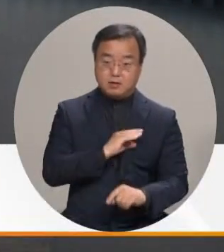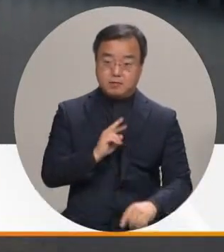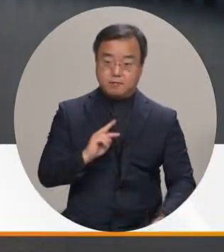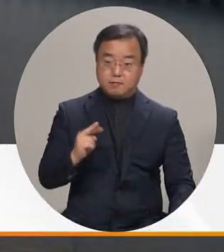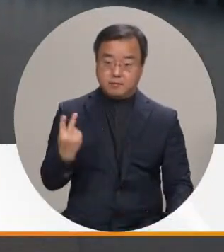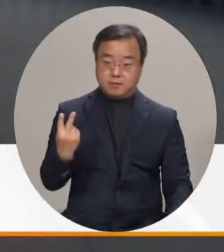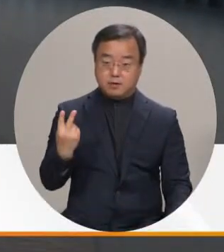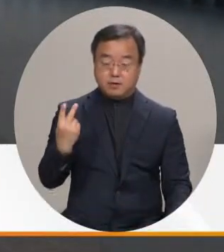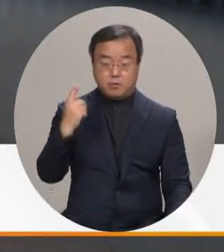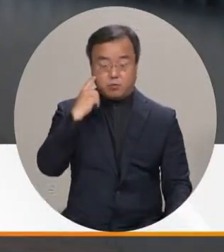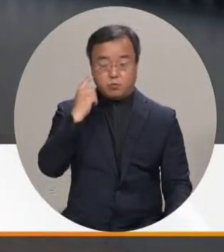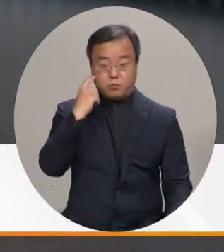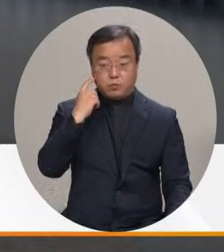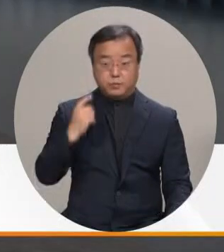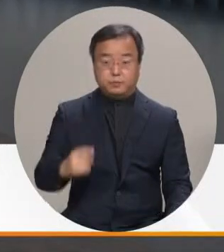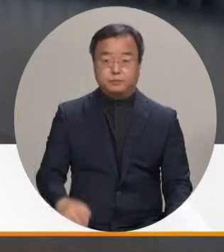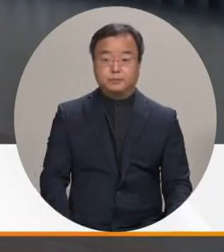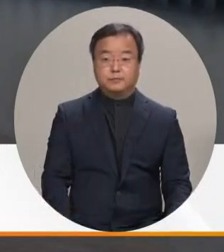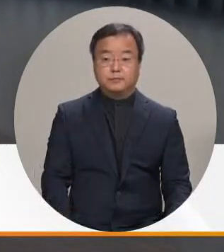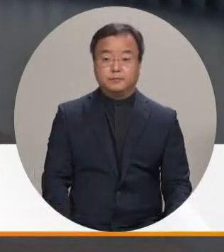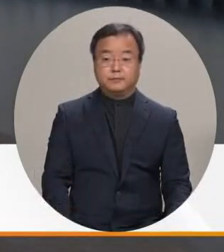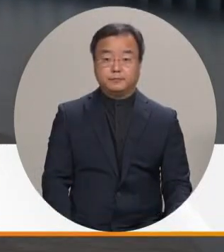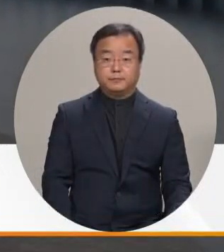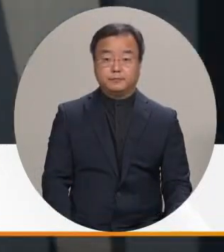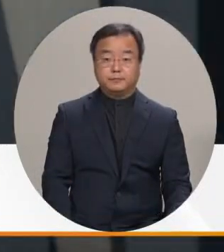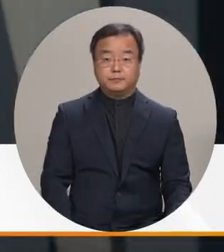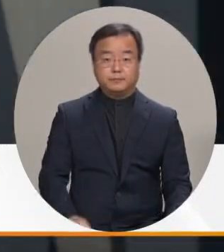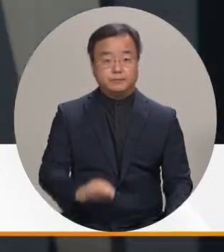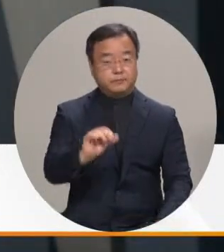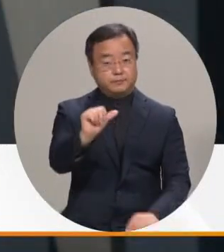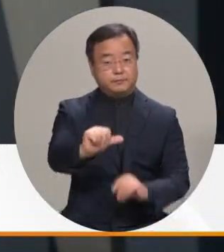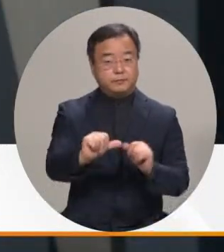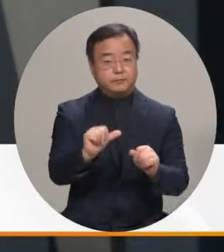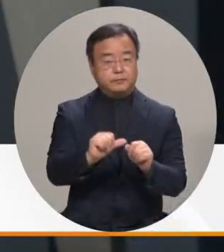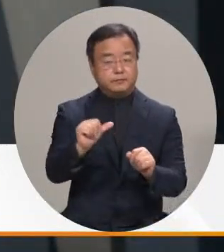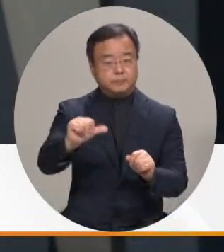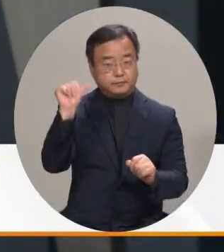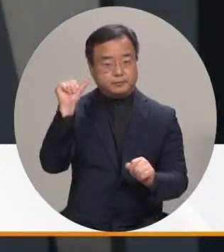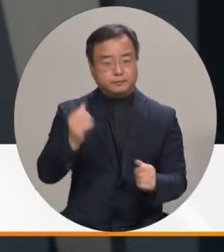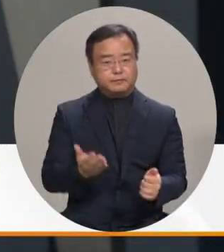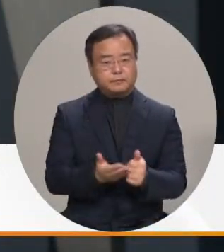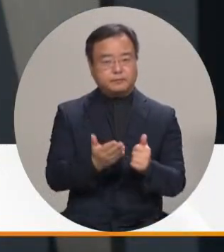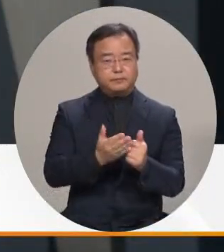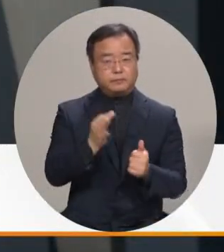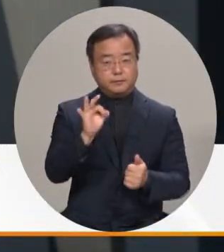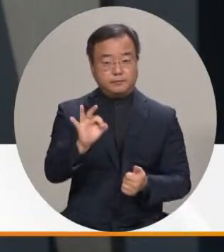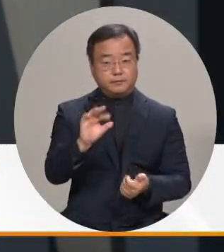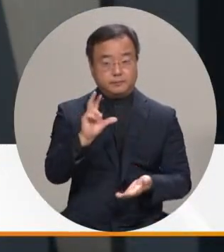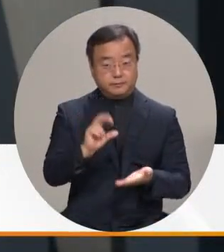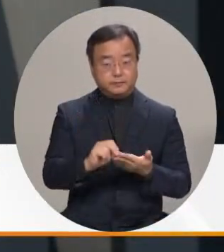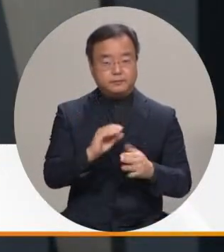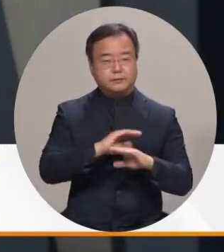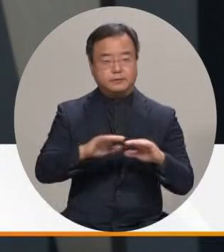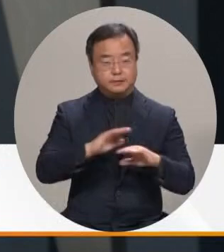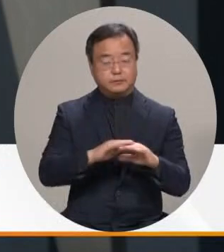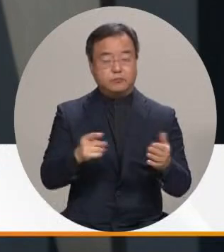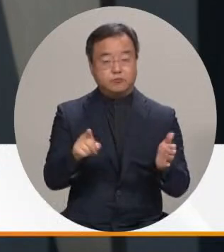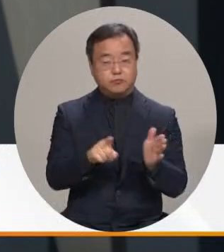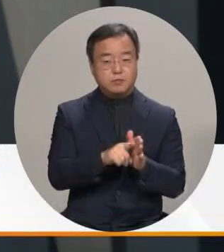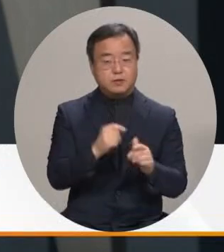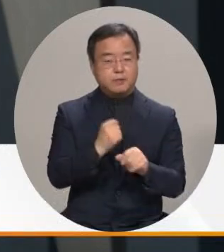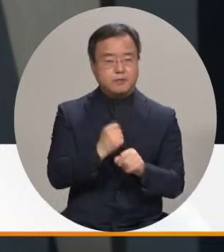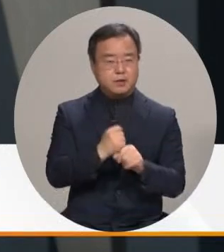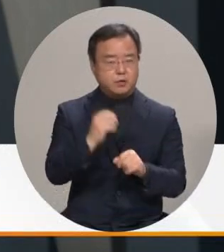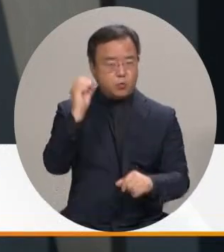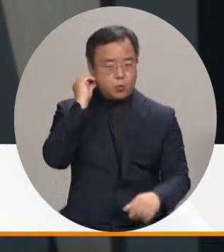어떤 계기가 있습니까 예 아 5년 전에 양육비 문제를 해결하기 위해서 만들어진 사이트가